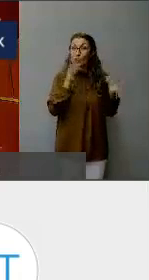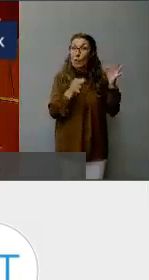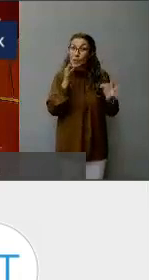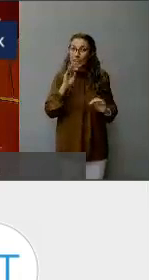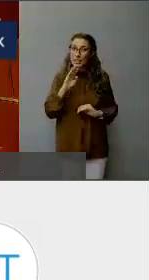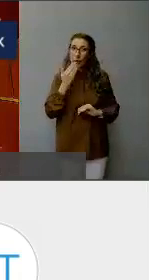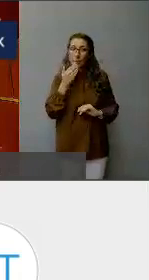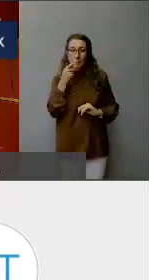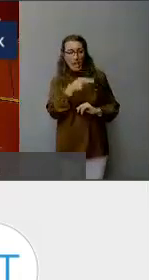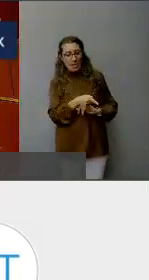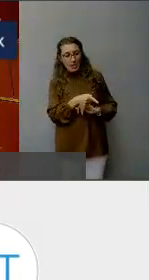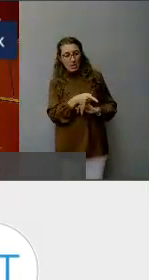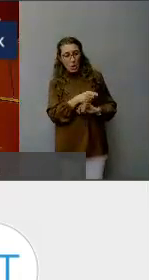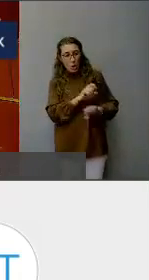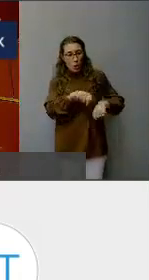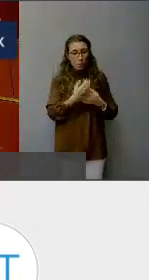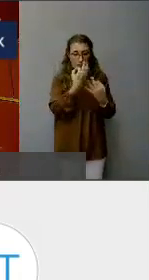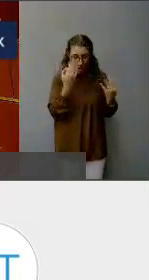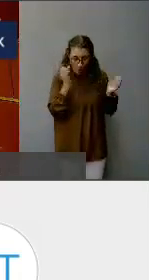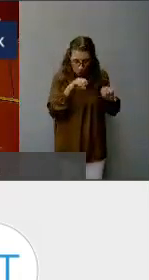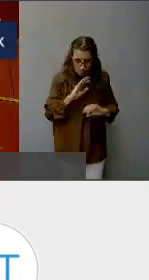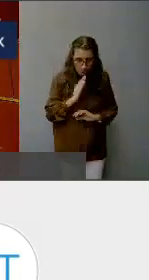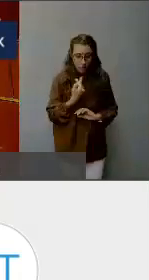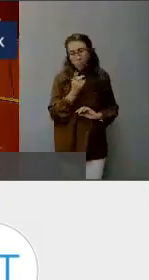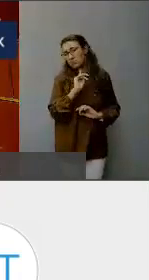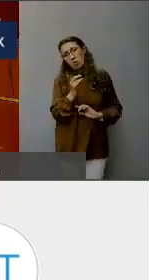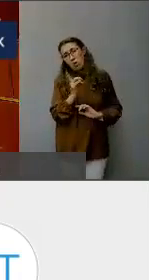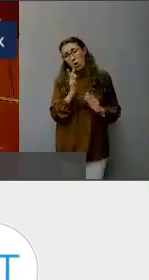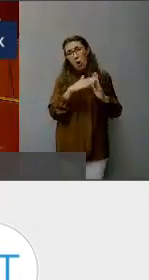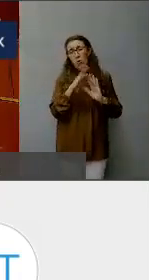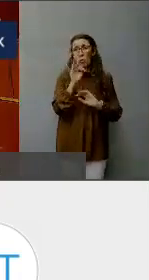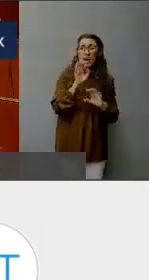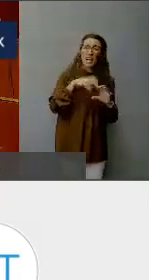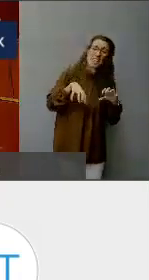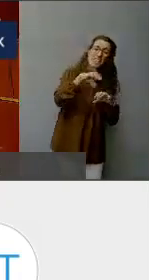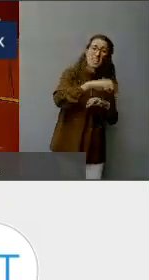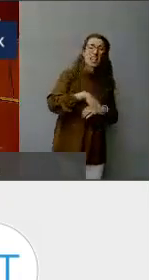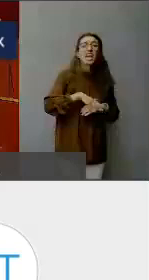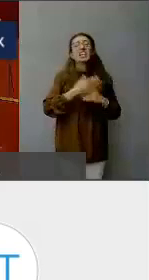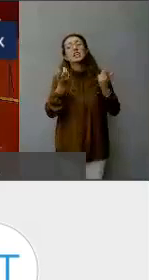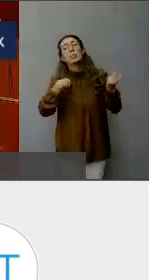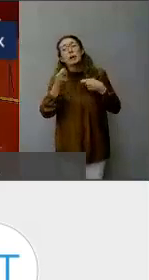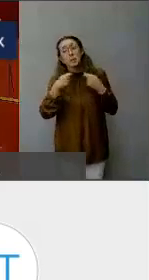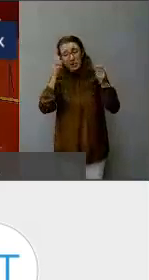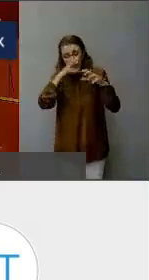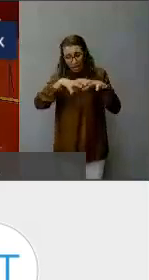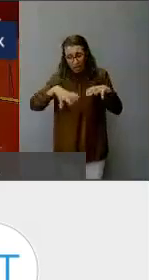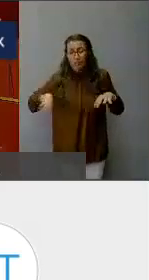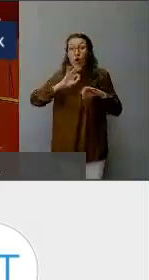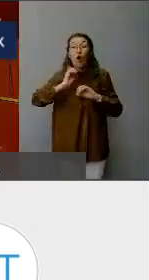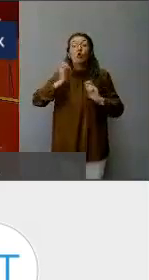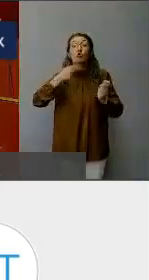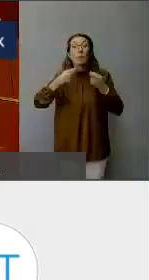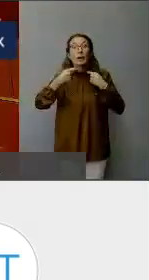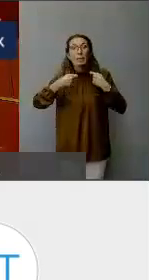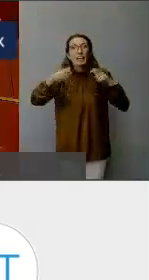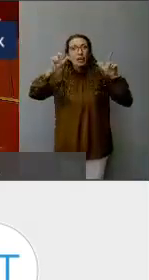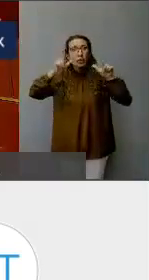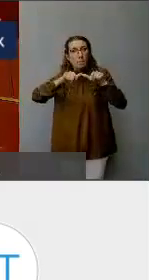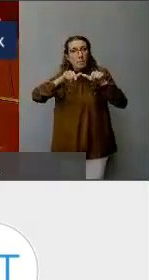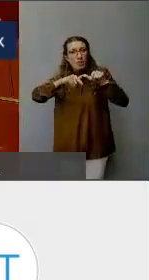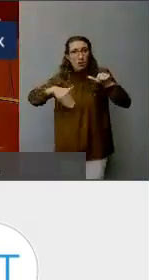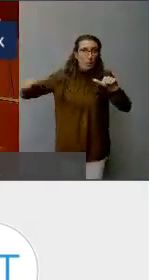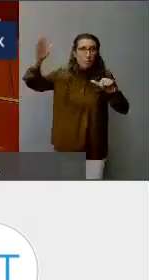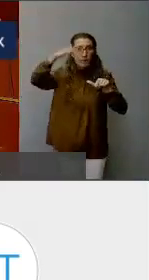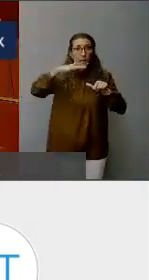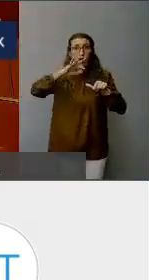pianificazione di questa città che sia un supermercato mischiando 40 villette che sia una piscina sopra il tetto di un supermercato che sia la rotonda di carignano che